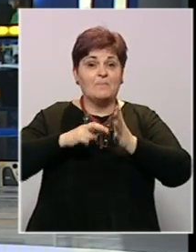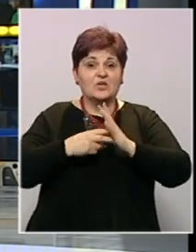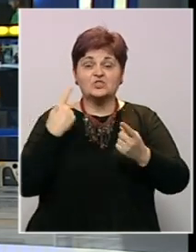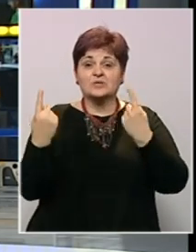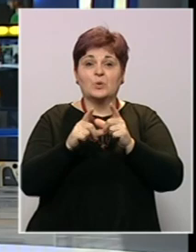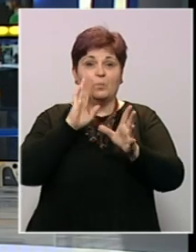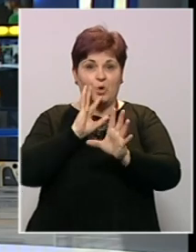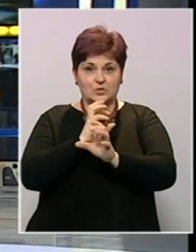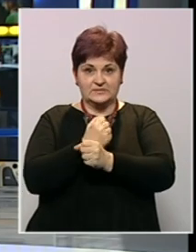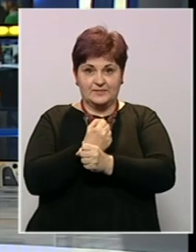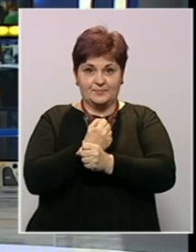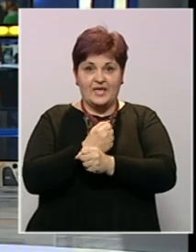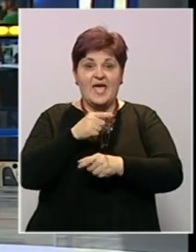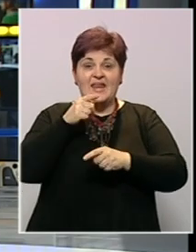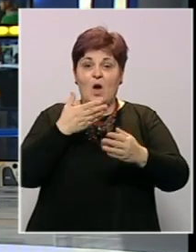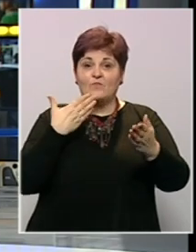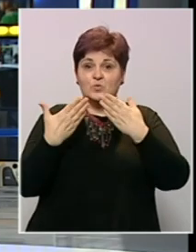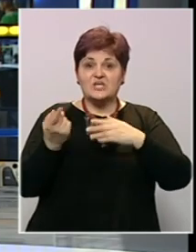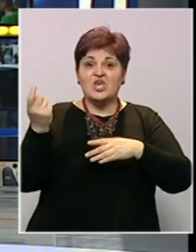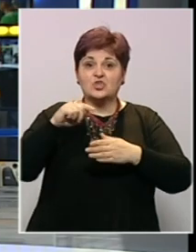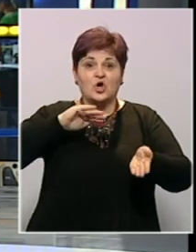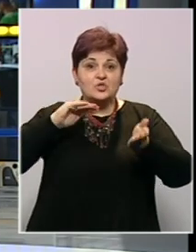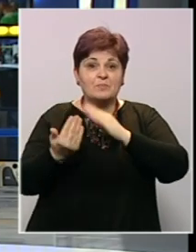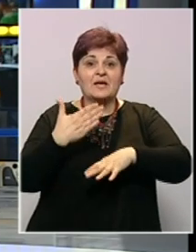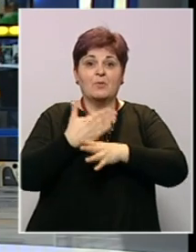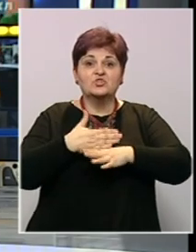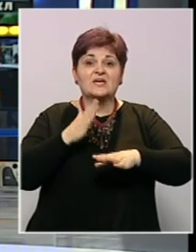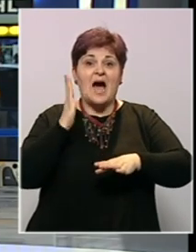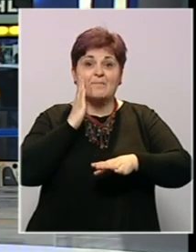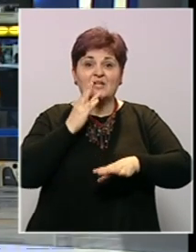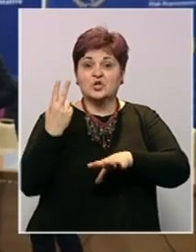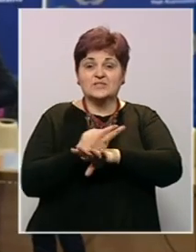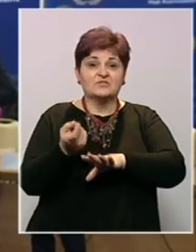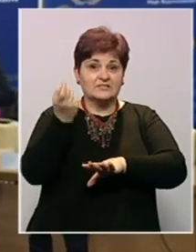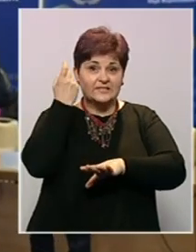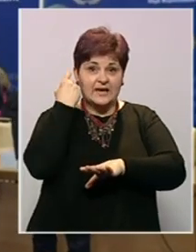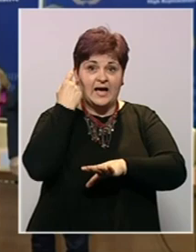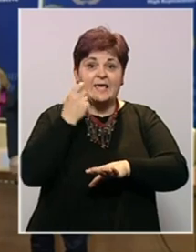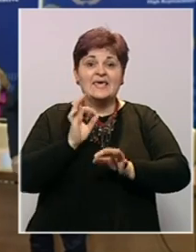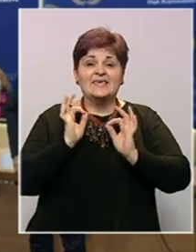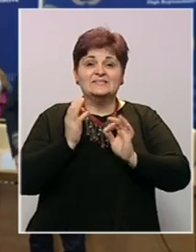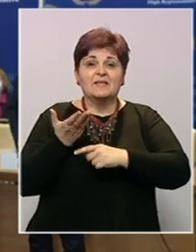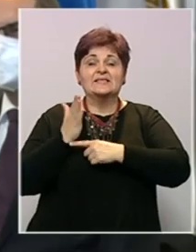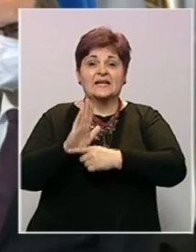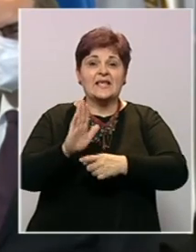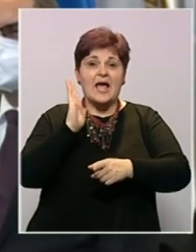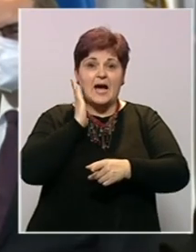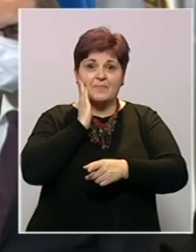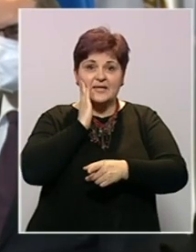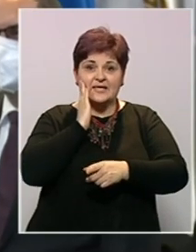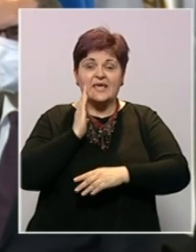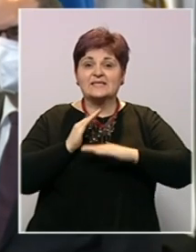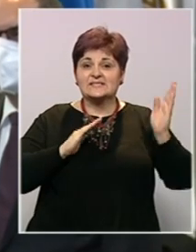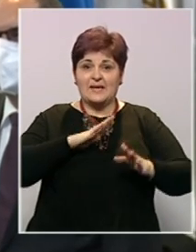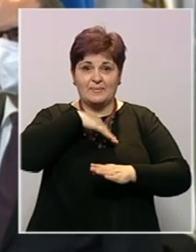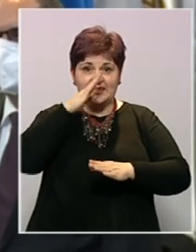politička situacija u našoj zemlji. Na ovu sjednicu došao je i zamjenik pomoćnika američkog državnog tajnika i specijalni izaslanik Sjedinjenih